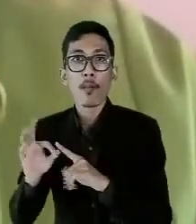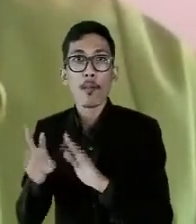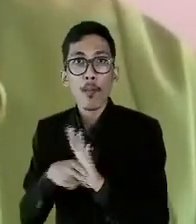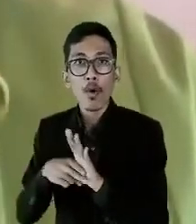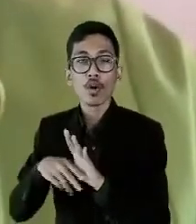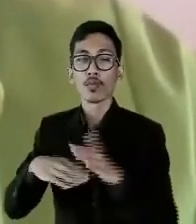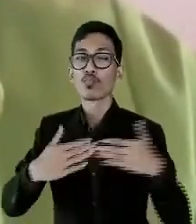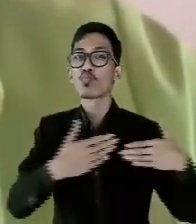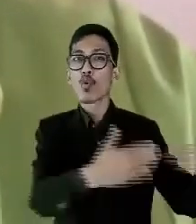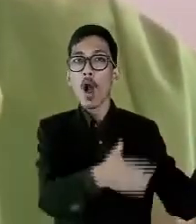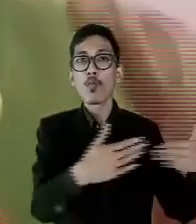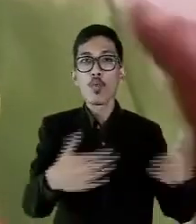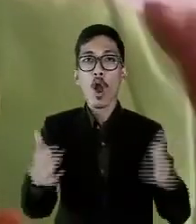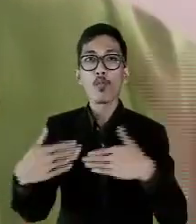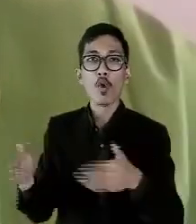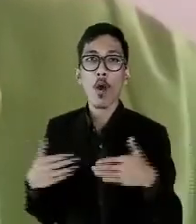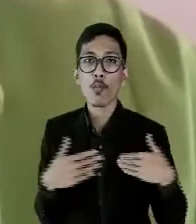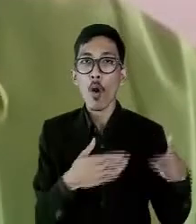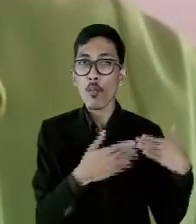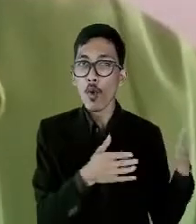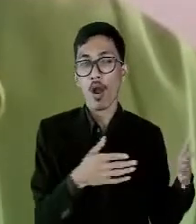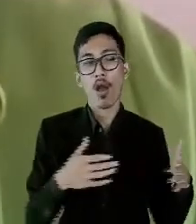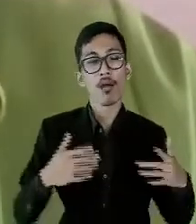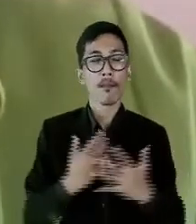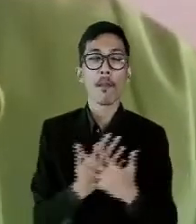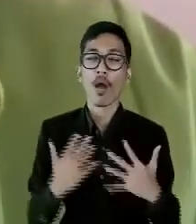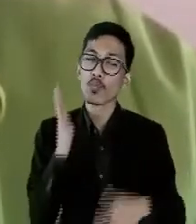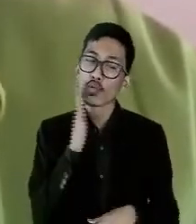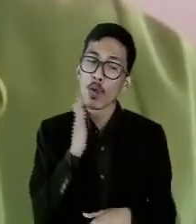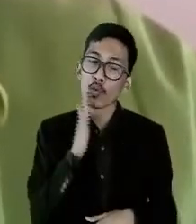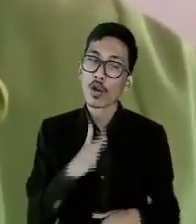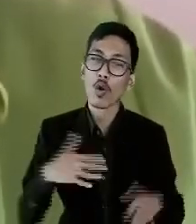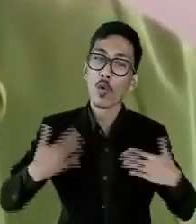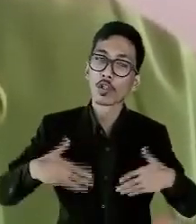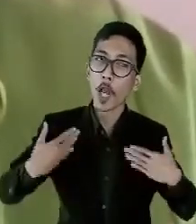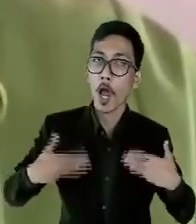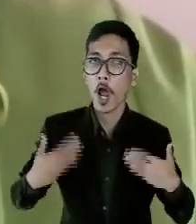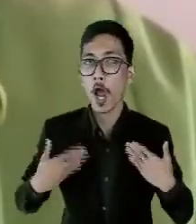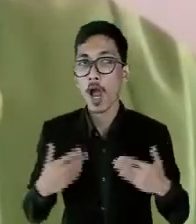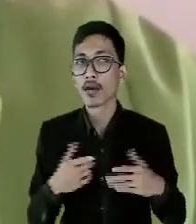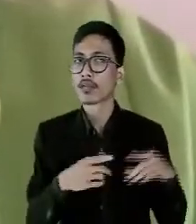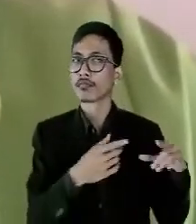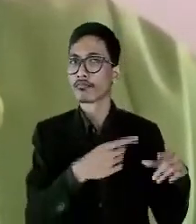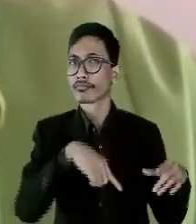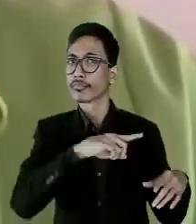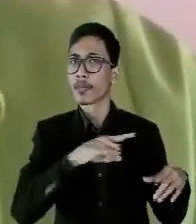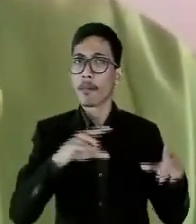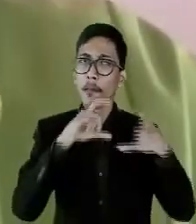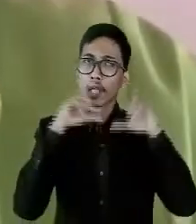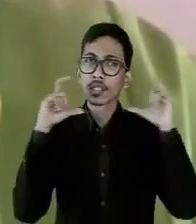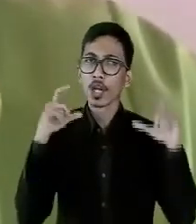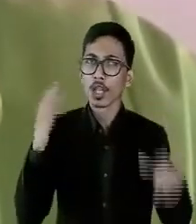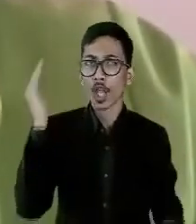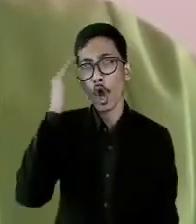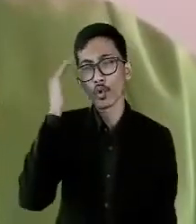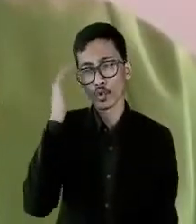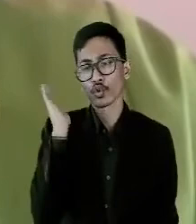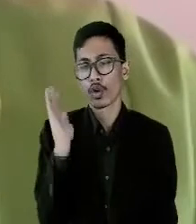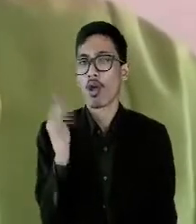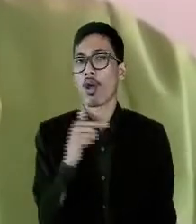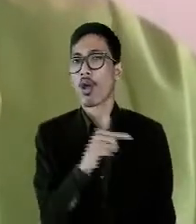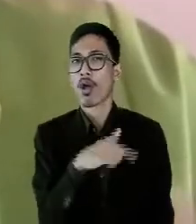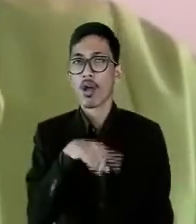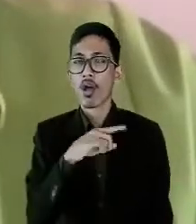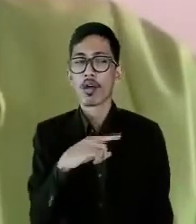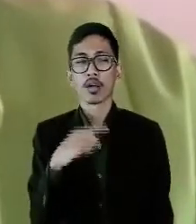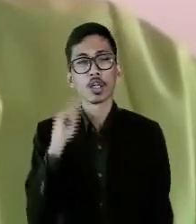kendalikan. Tapi untuk masker memang mereka sudah tahu, sehingga